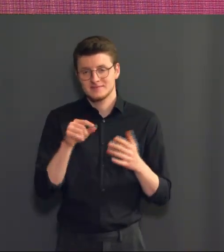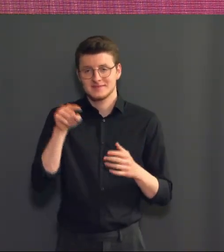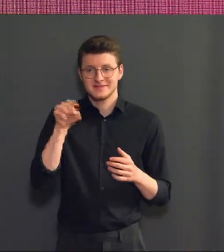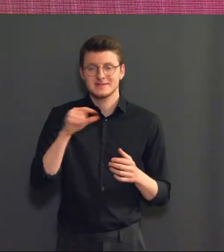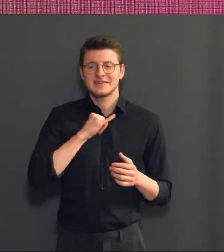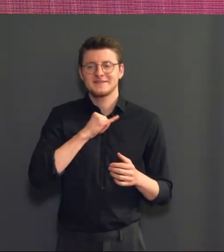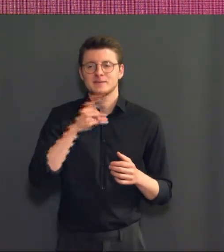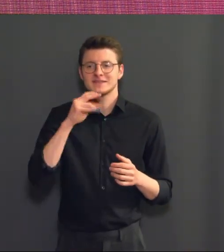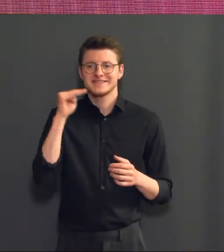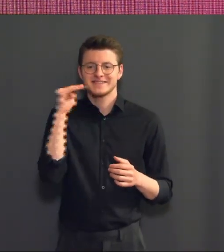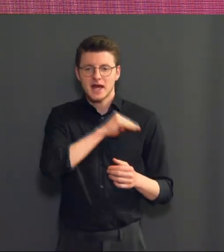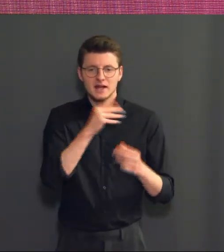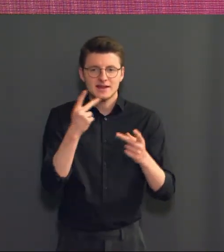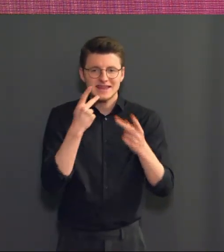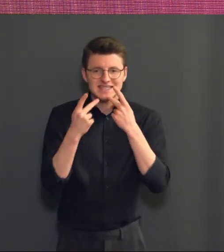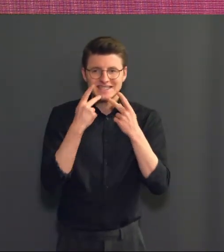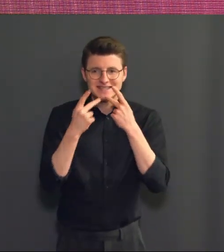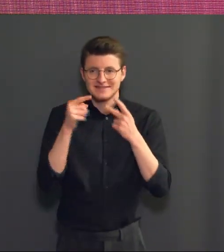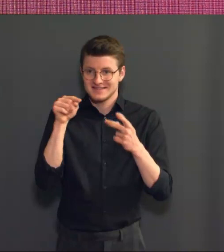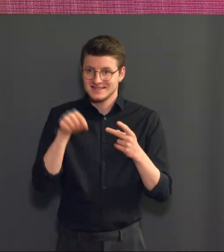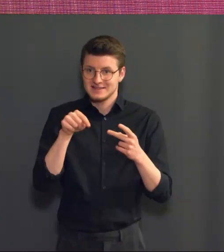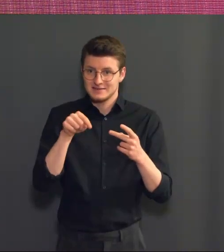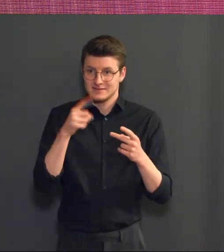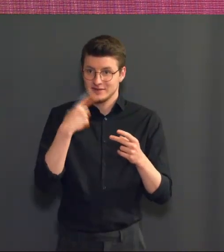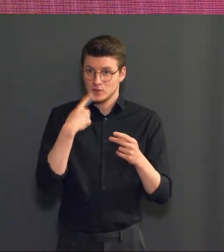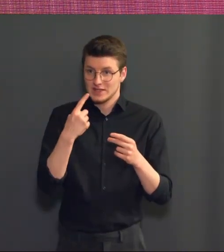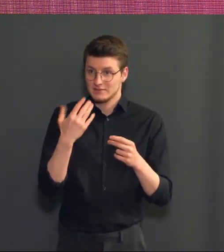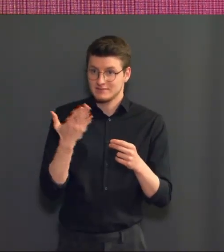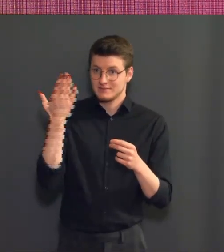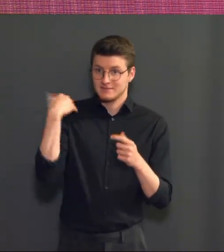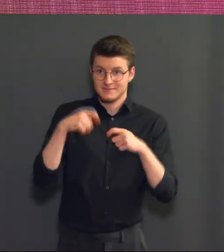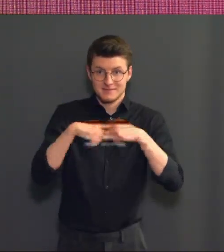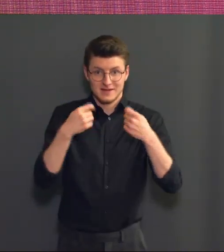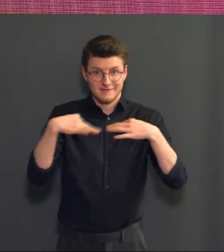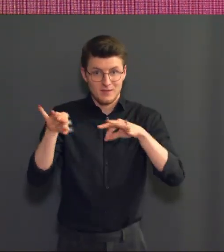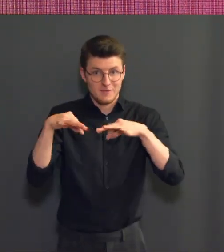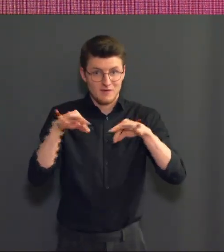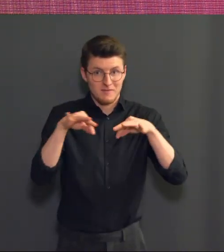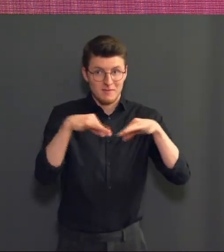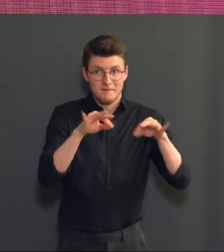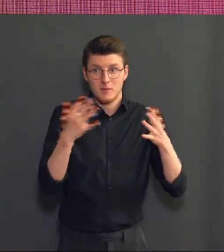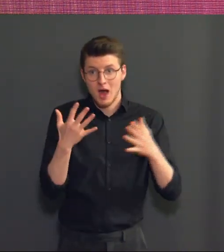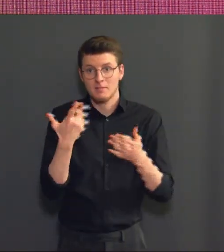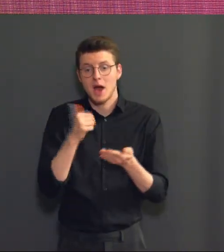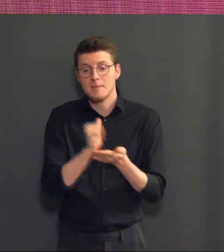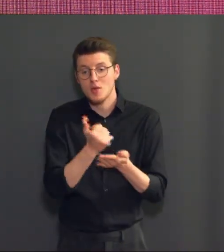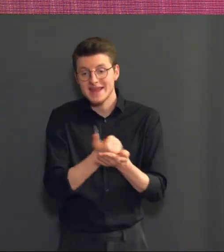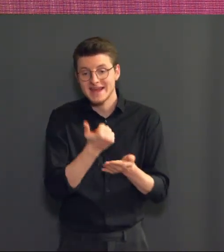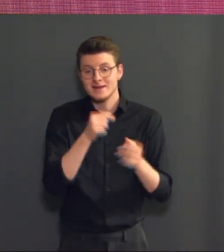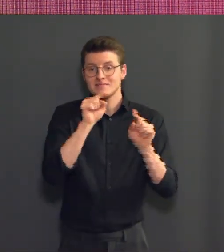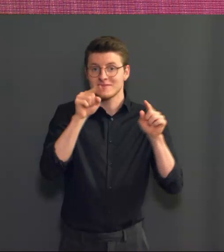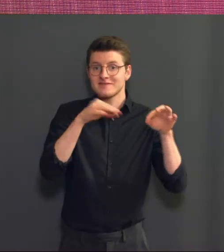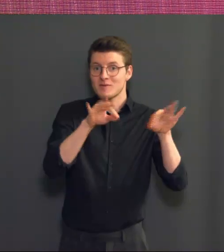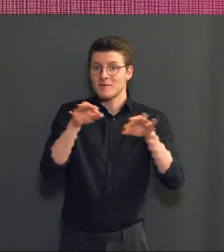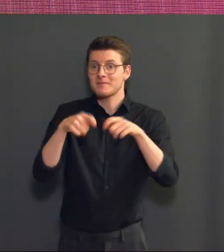snelle antigentesten. Deze zijn sinds een week op de markt, kunnen gekocht worden in de apotheek. En door